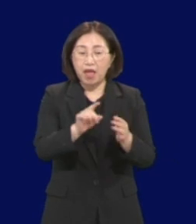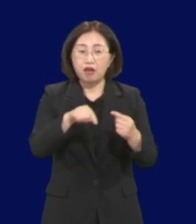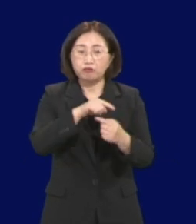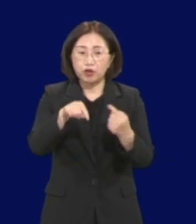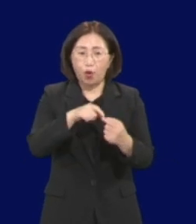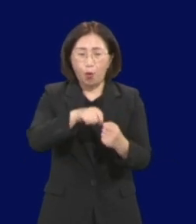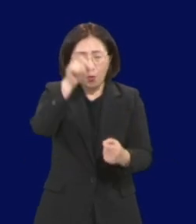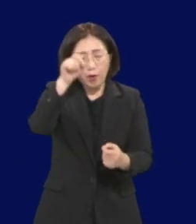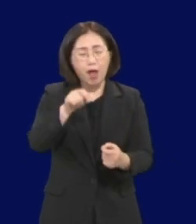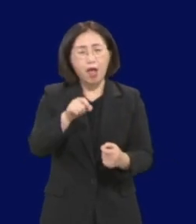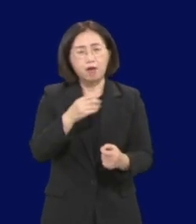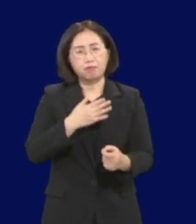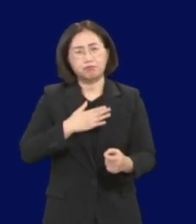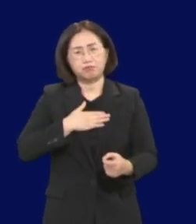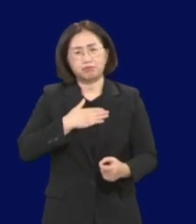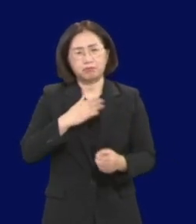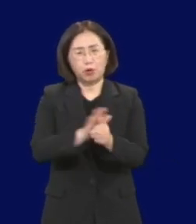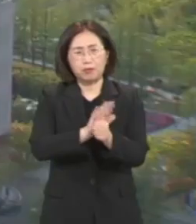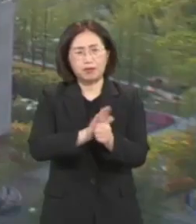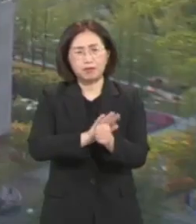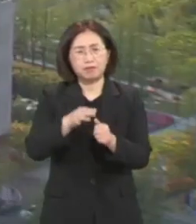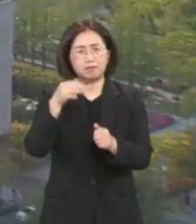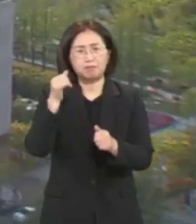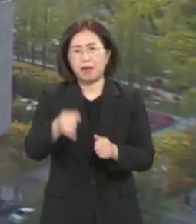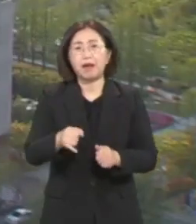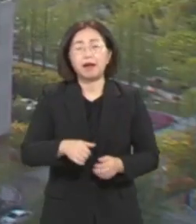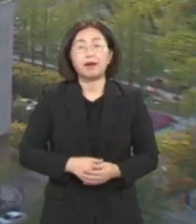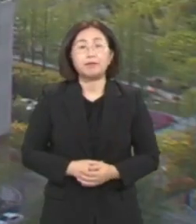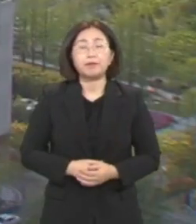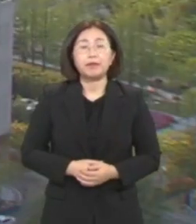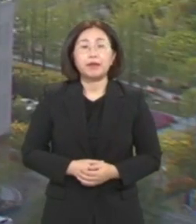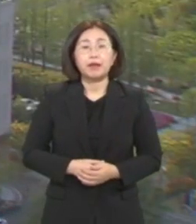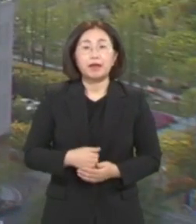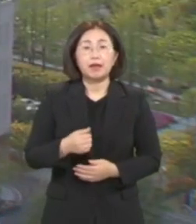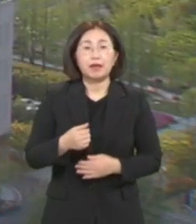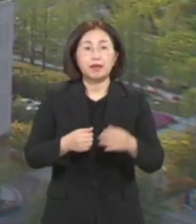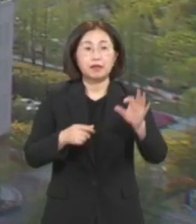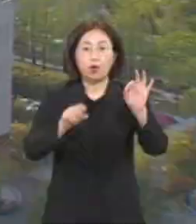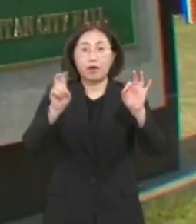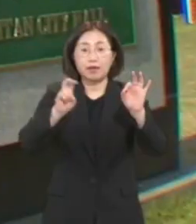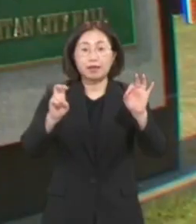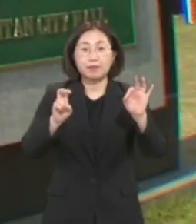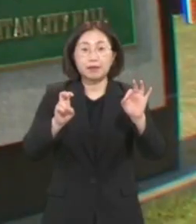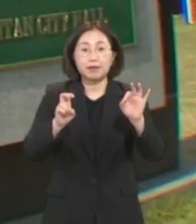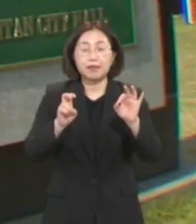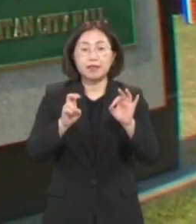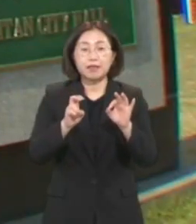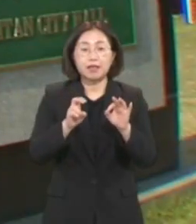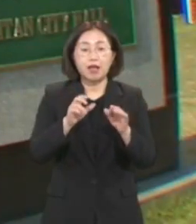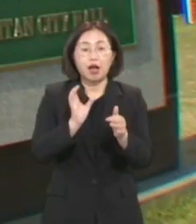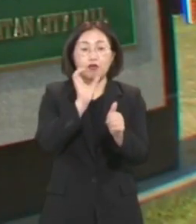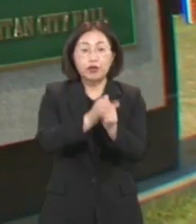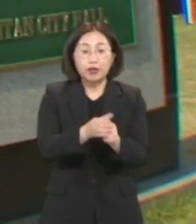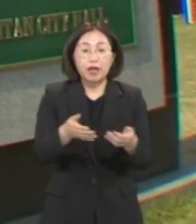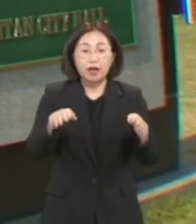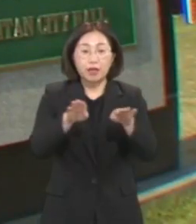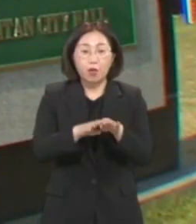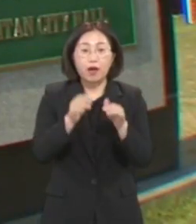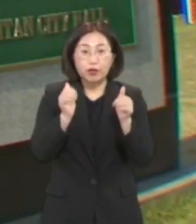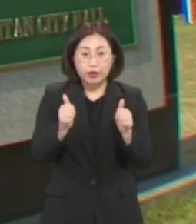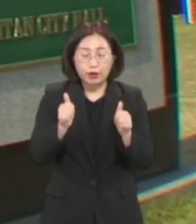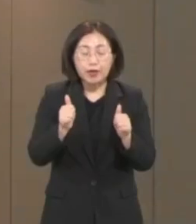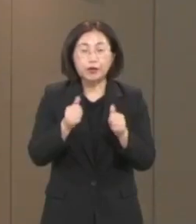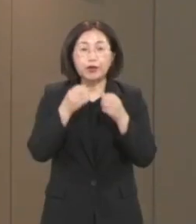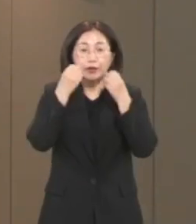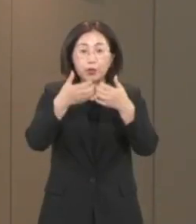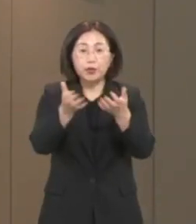공공성마저 훼손됐다고 덧붙였습니다 대전시는 지난 20일 위수탁 기관 선정심사 위원회를 거쳐 새 수탁